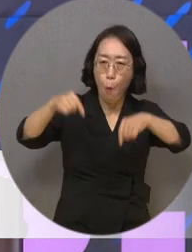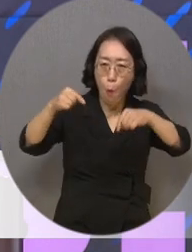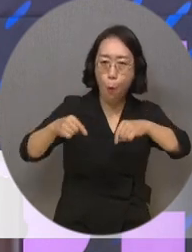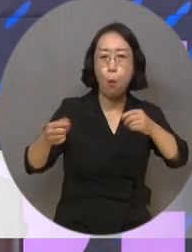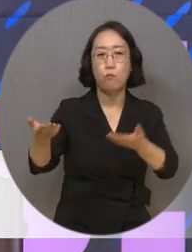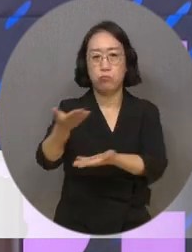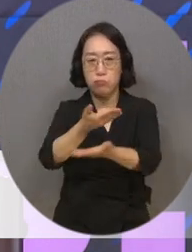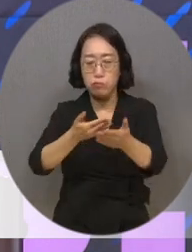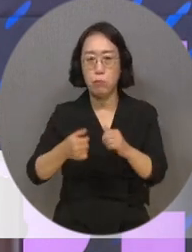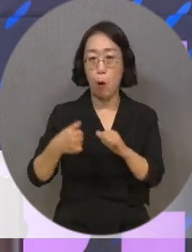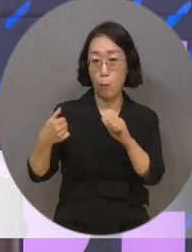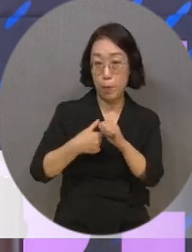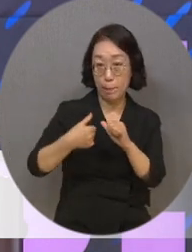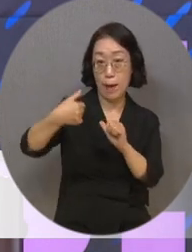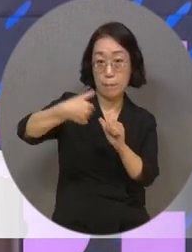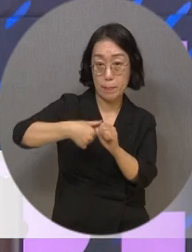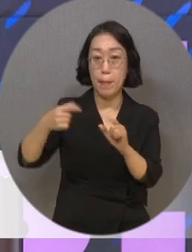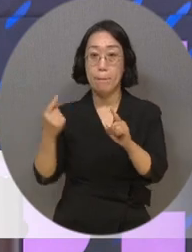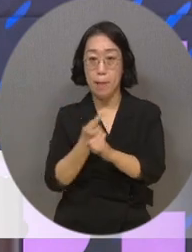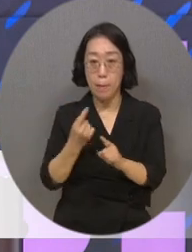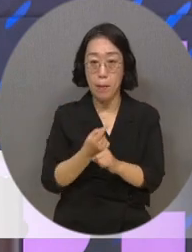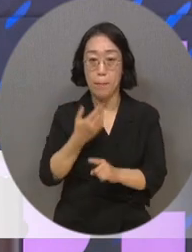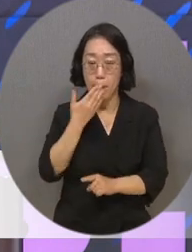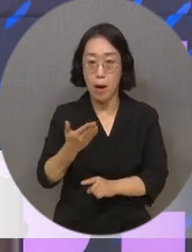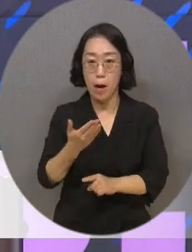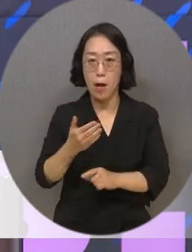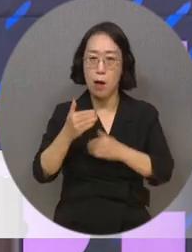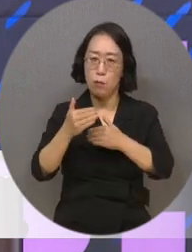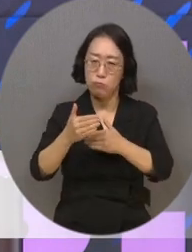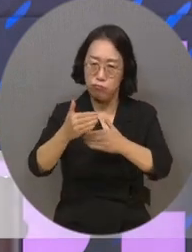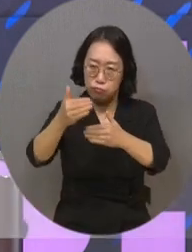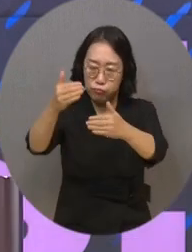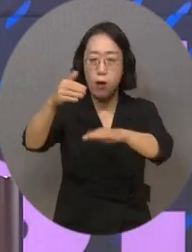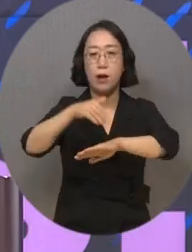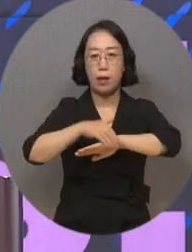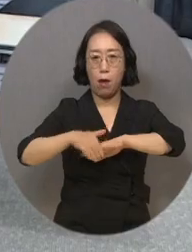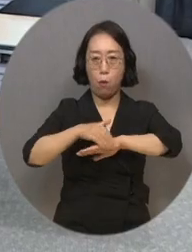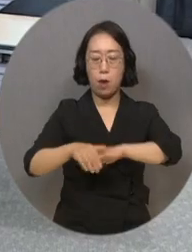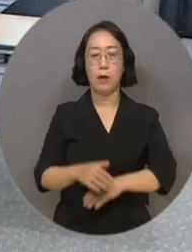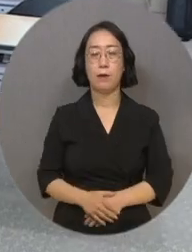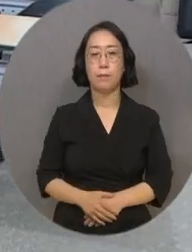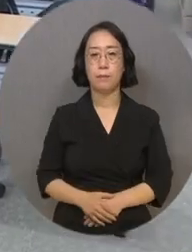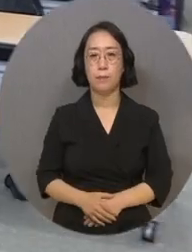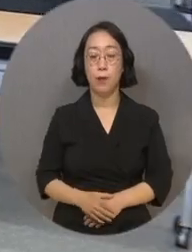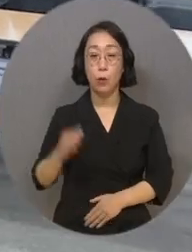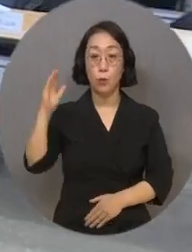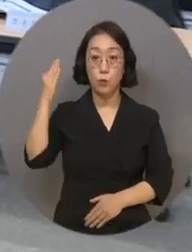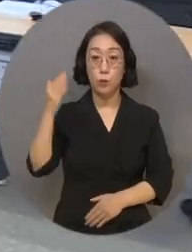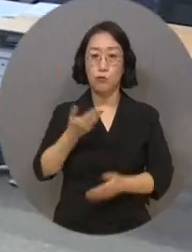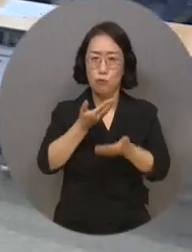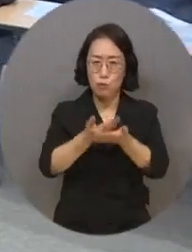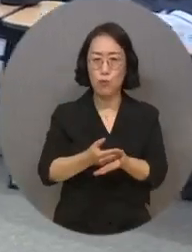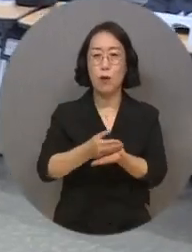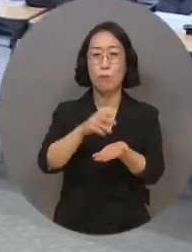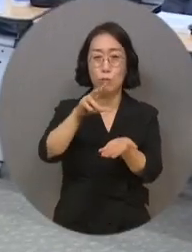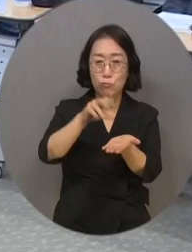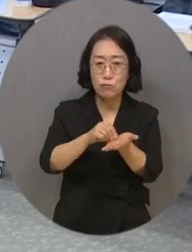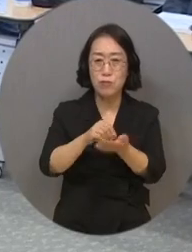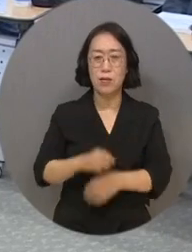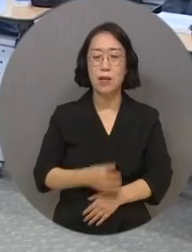이렇게 비판을 받고 수정해 나가는 이제 그런 작업을 할 계획으로 있고요. 최근 중요한 과제로